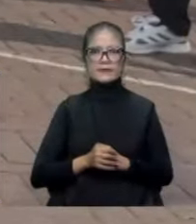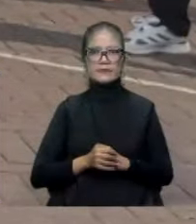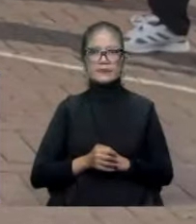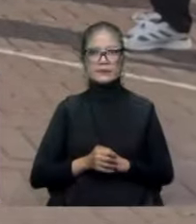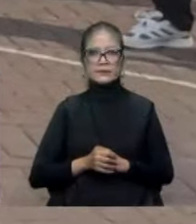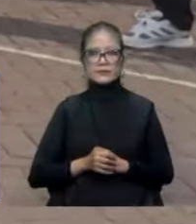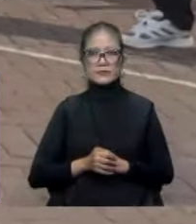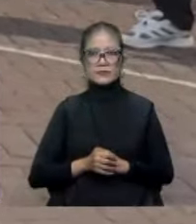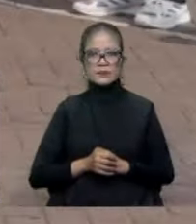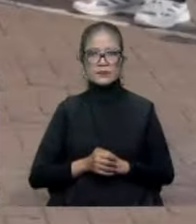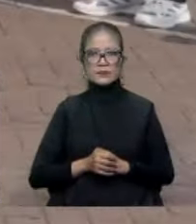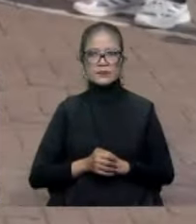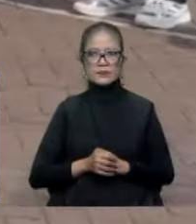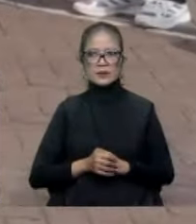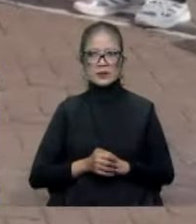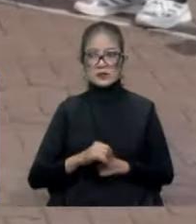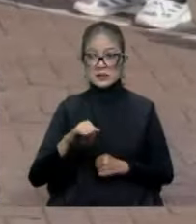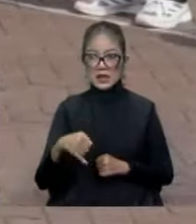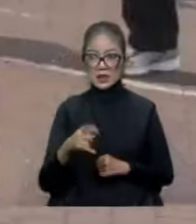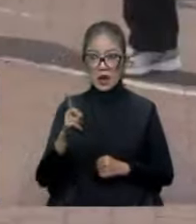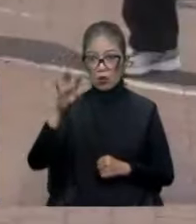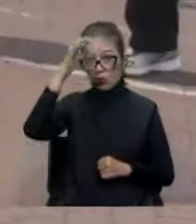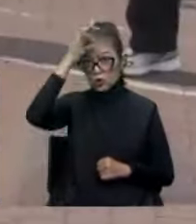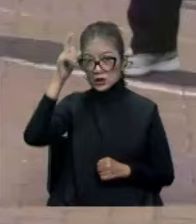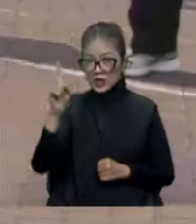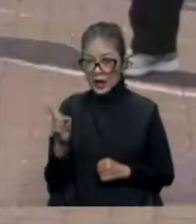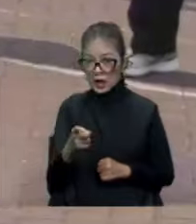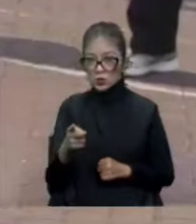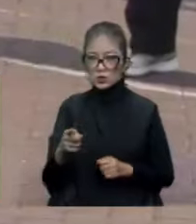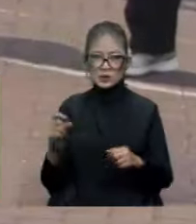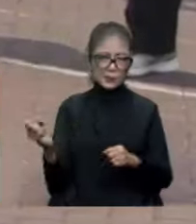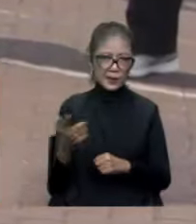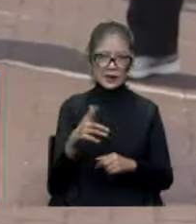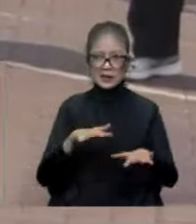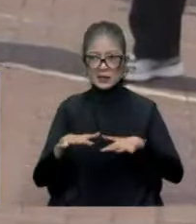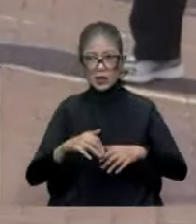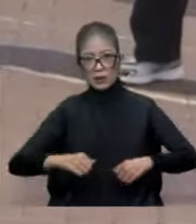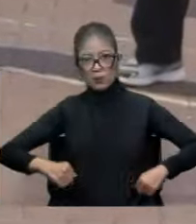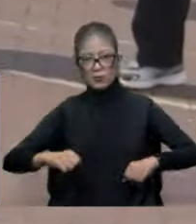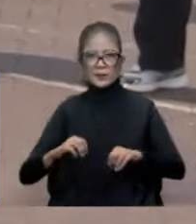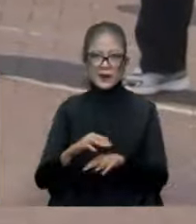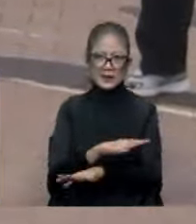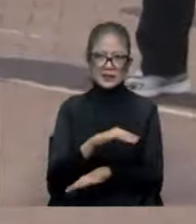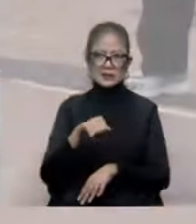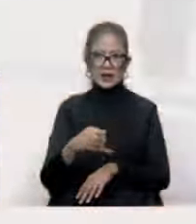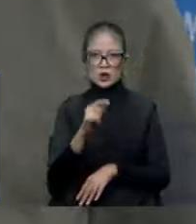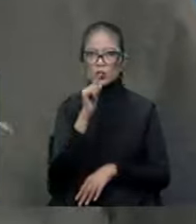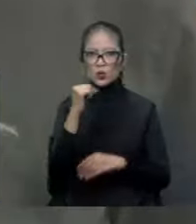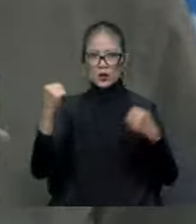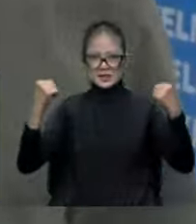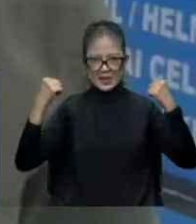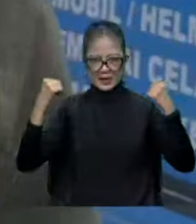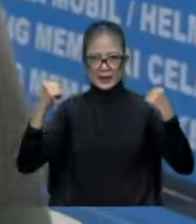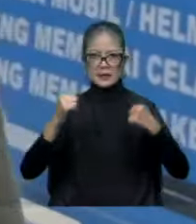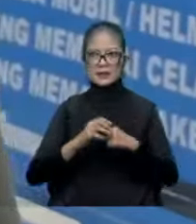Tak hanya mengurangi mobilitas sebagai anggota polisi, obesitas juga bisa berdampak buruk bagi kesehatan. Programnya